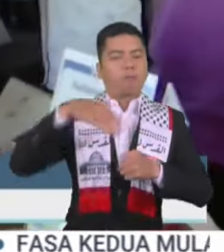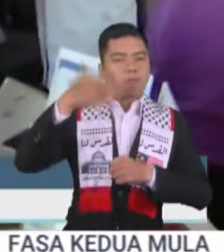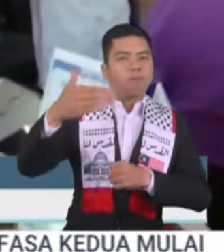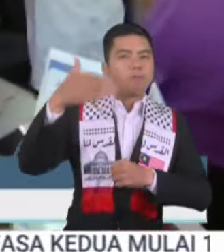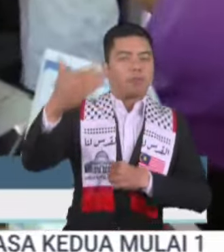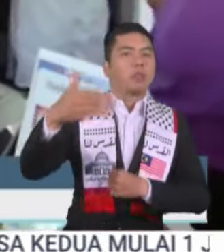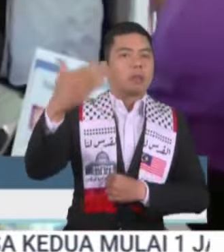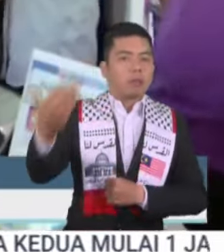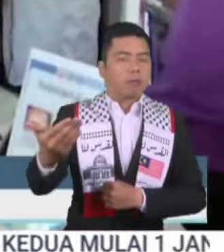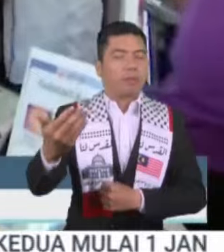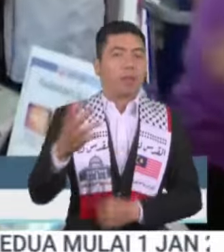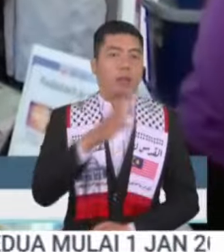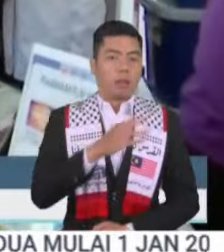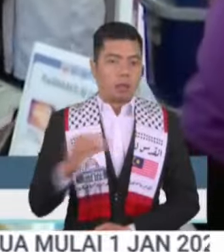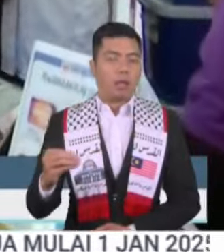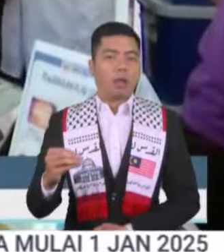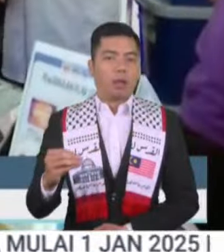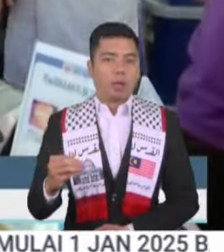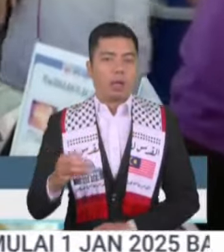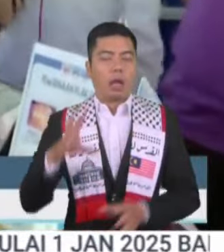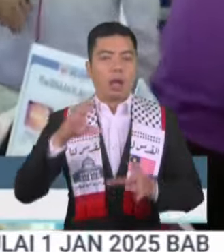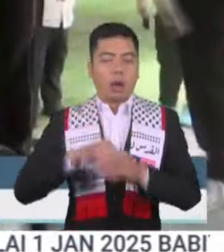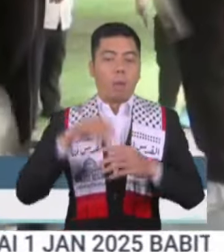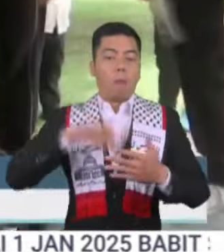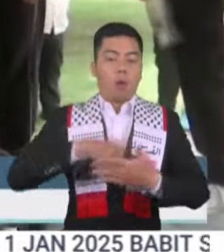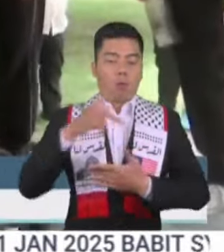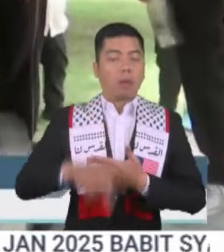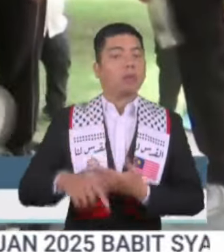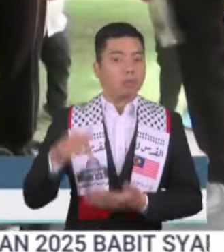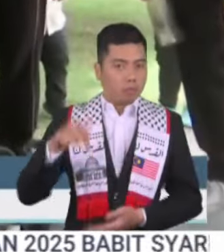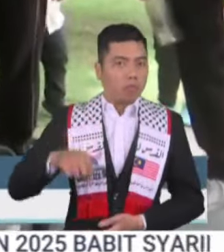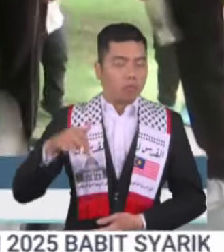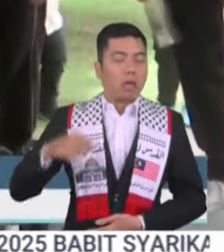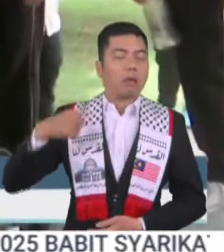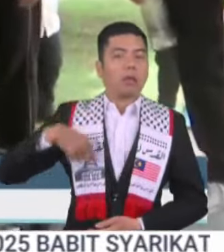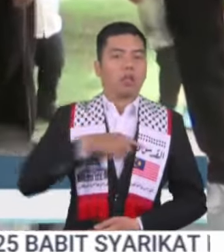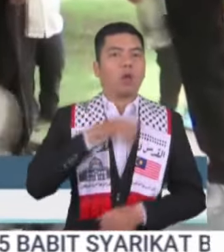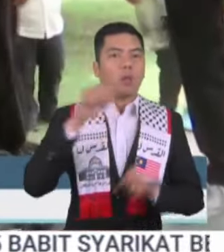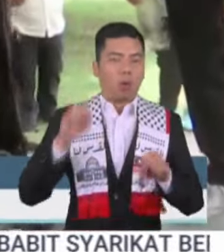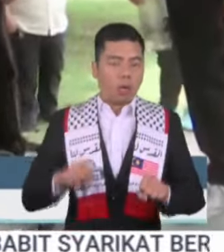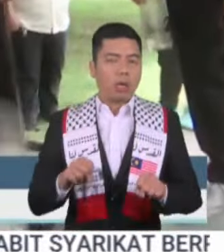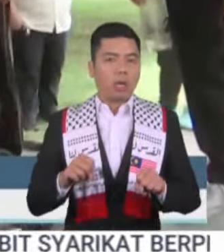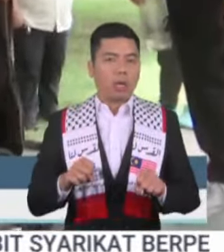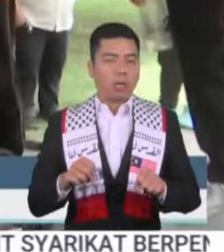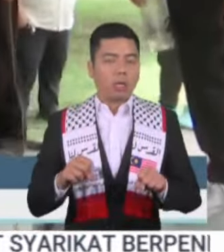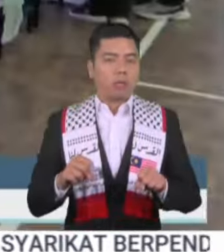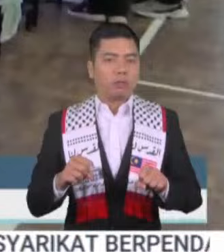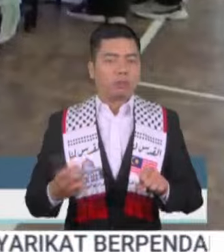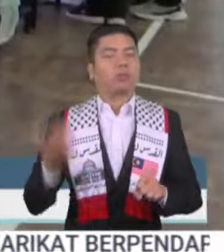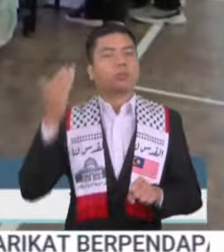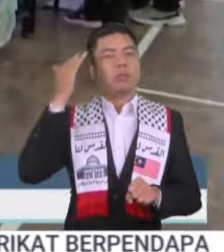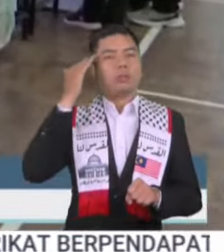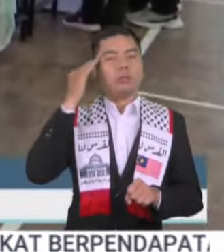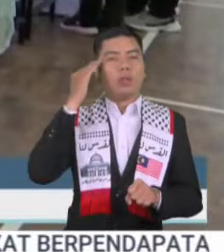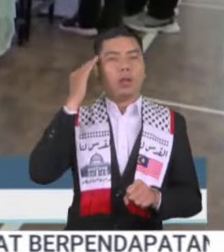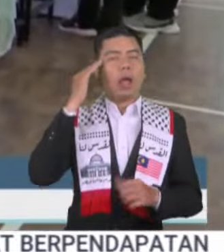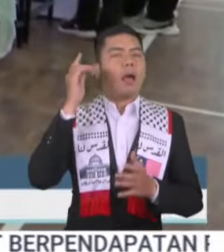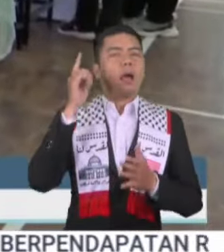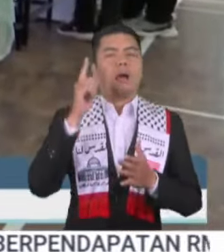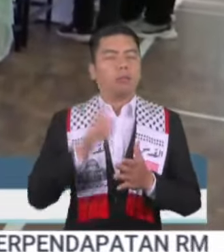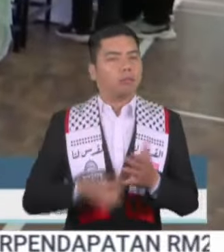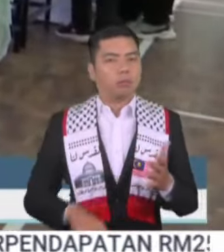mendatang dan juga dalam program seperti ini kita akan dapat menilai apakah e yang